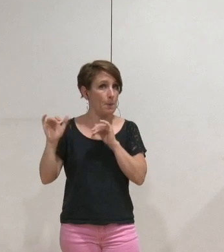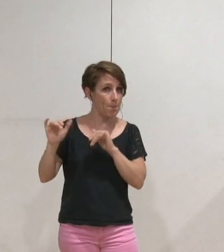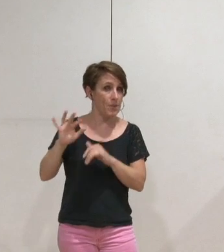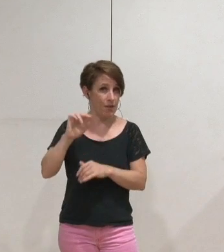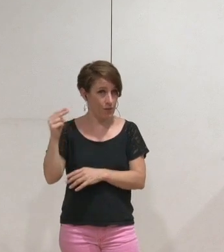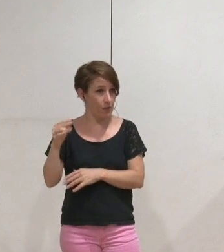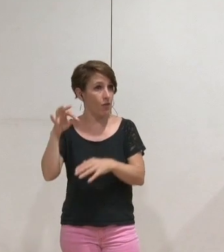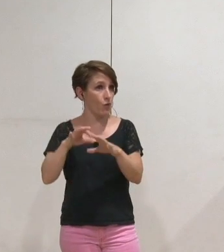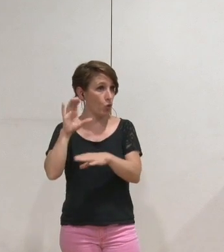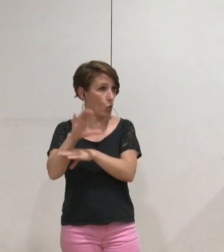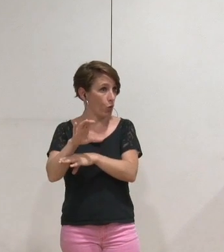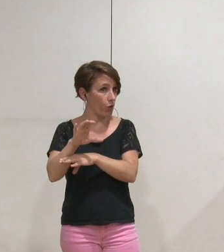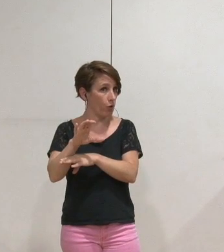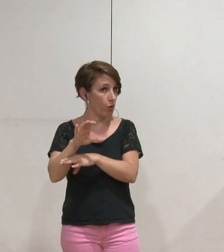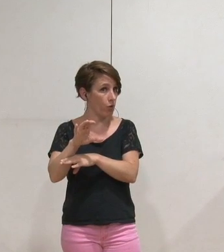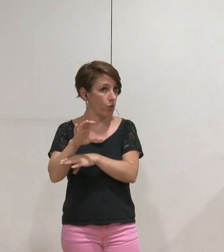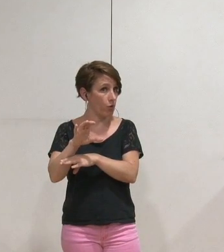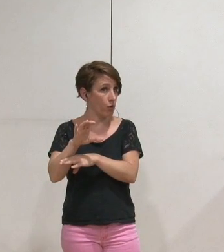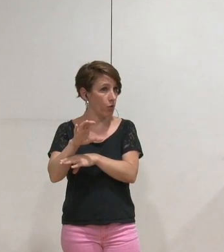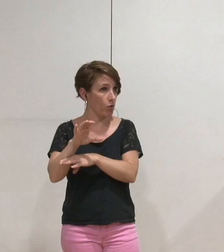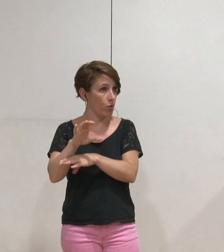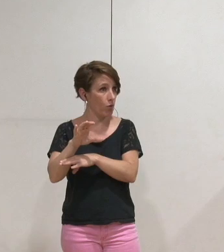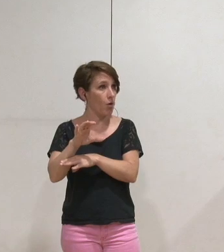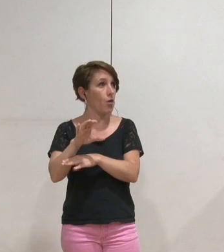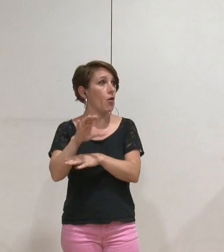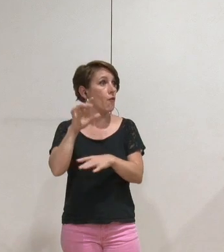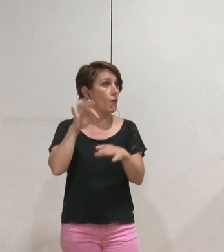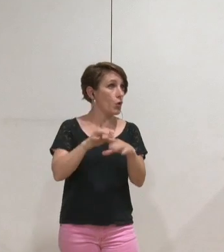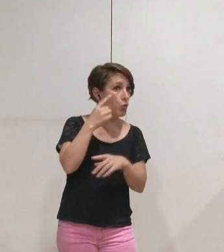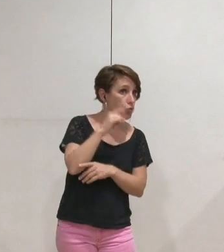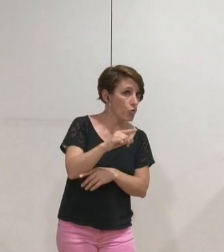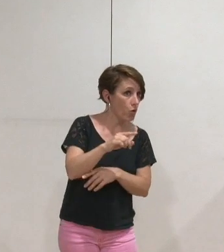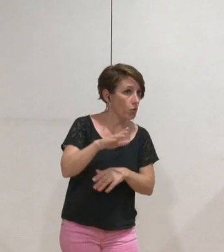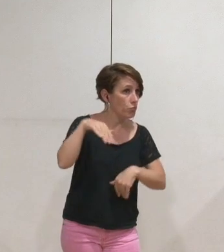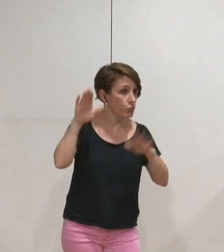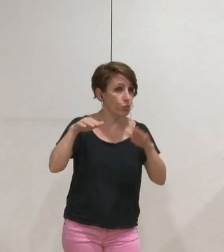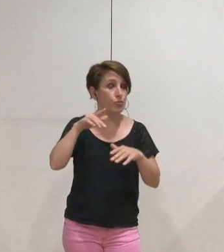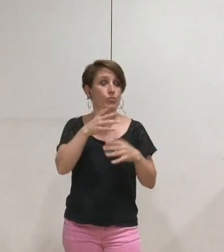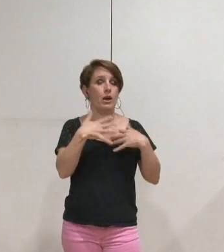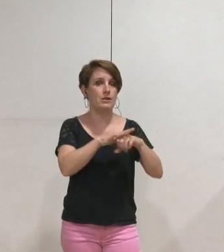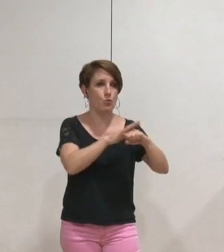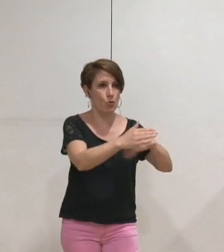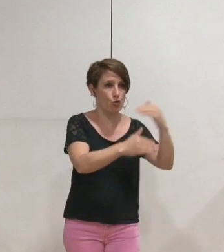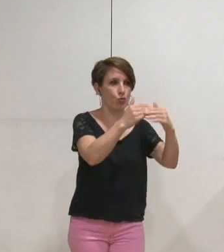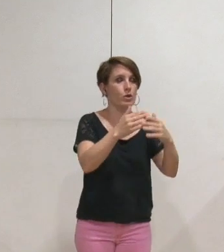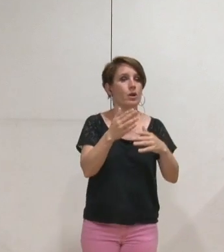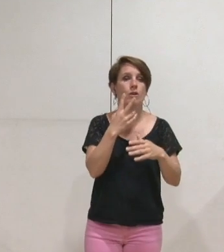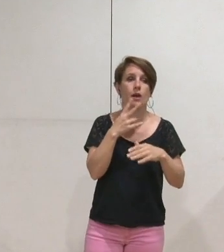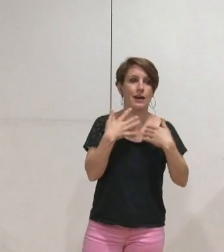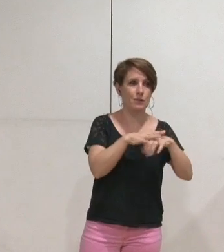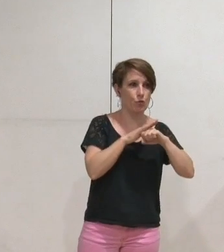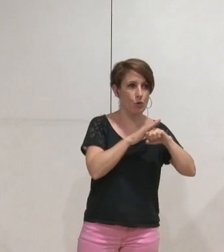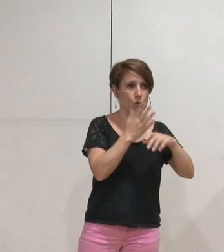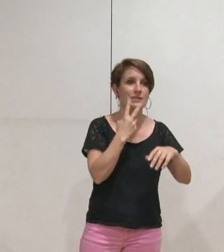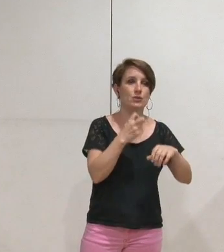Front National qui vote contre qui vote pour rassemble de gauche et de progrès rassemblement citoyen de la gauche des